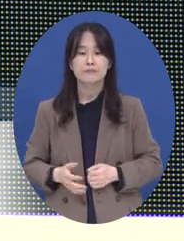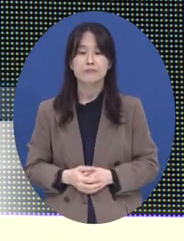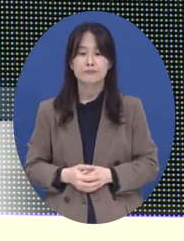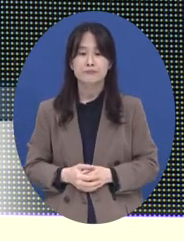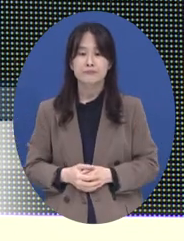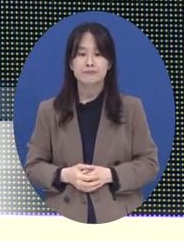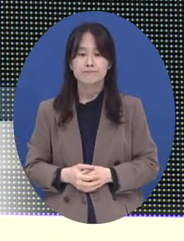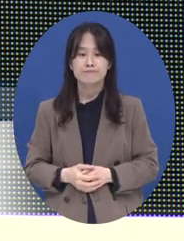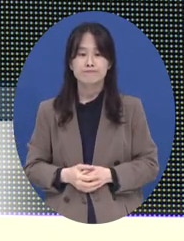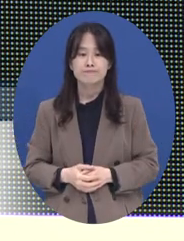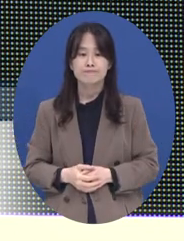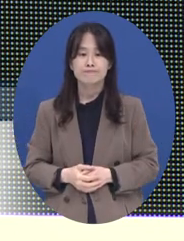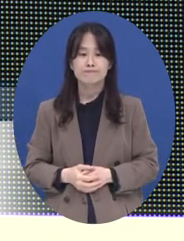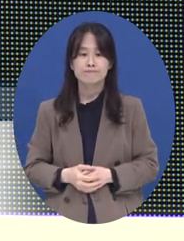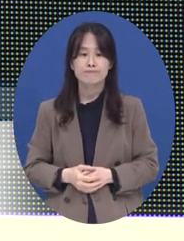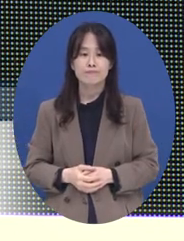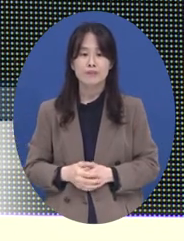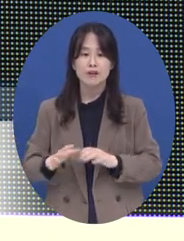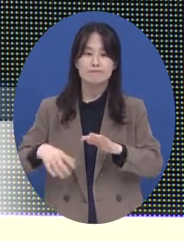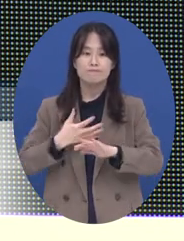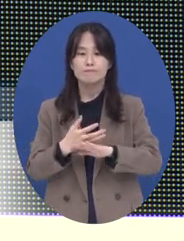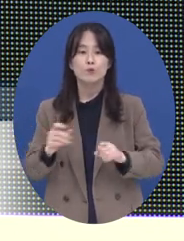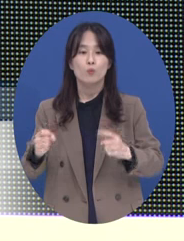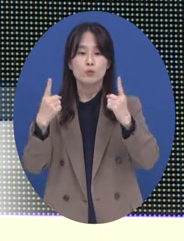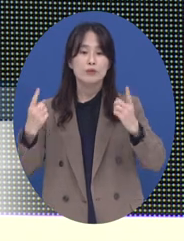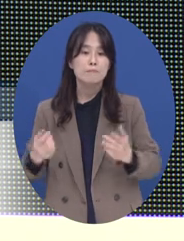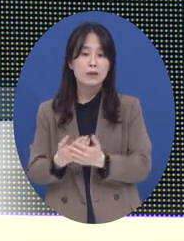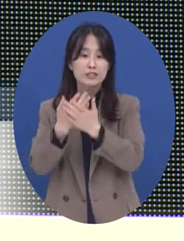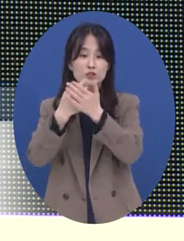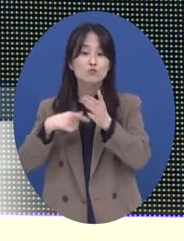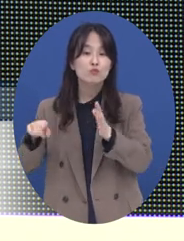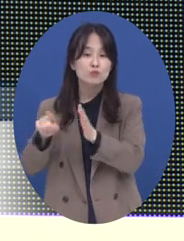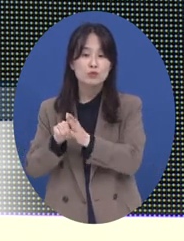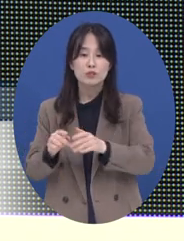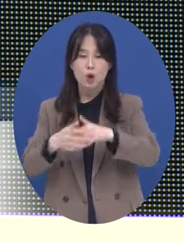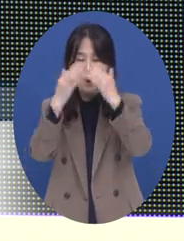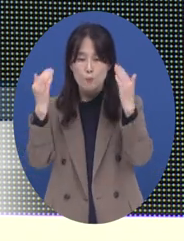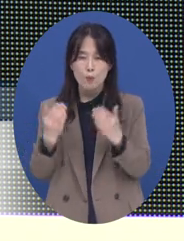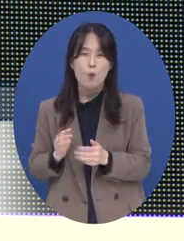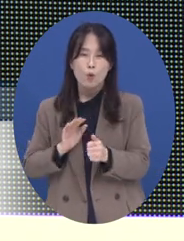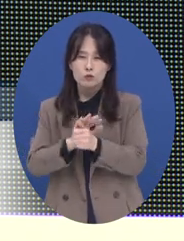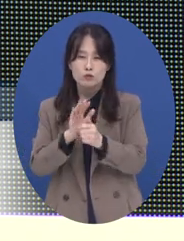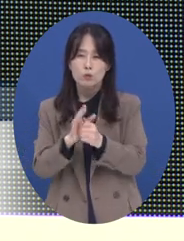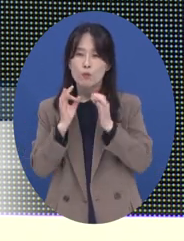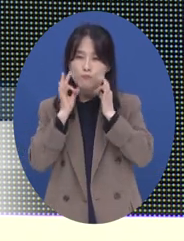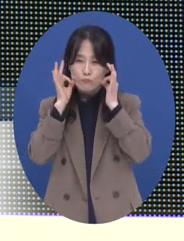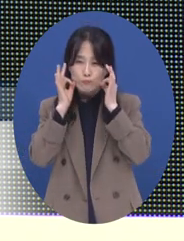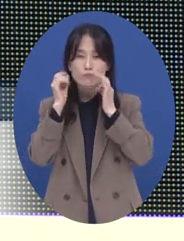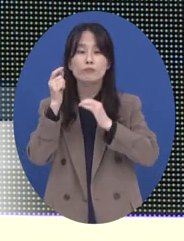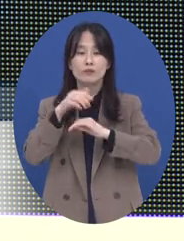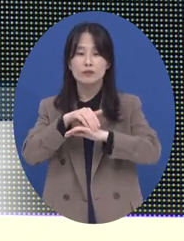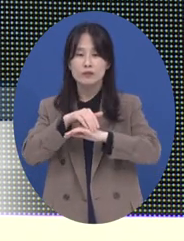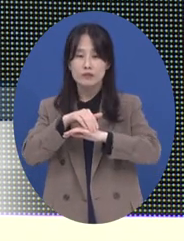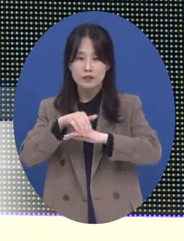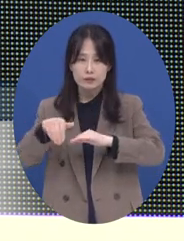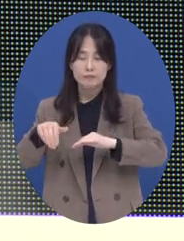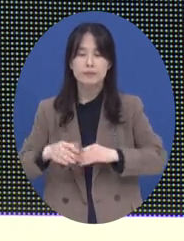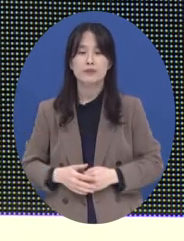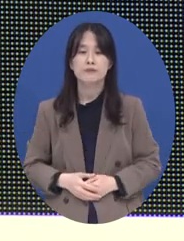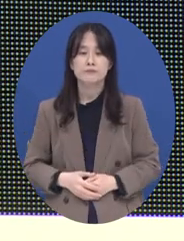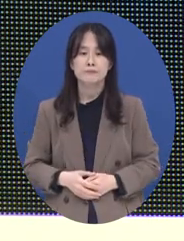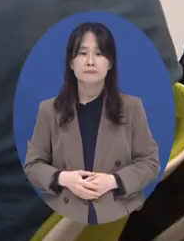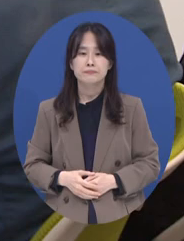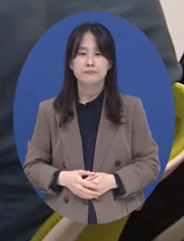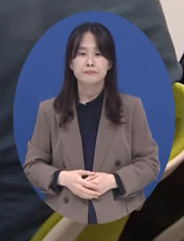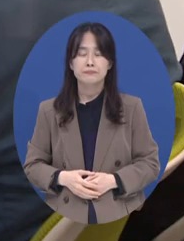경기도와 러시아 기업 간 혁신적 동반 성장을 이룰 수 있도록 모든 지원을 아끼지 않을